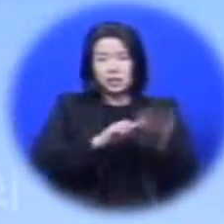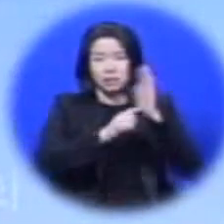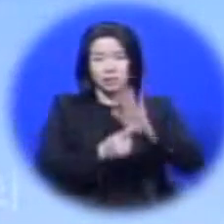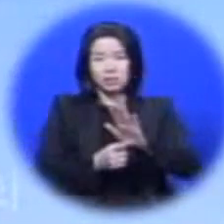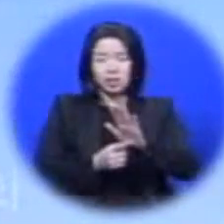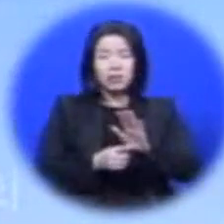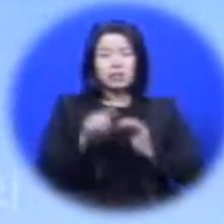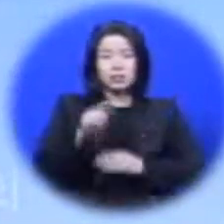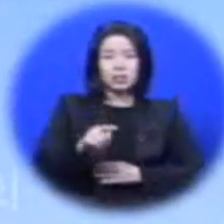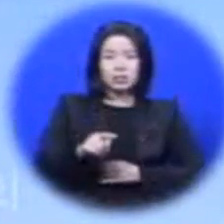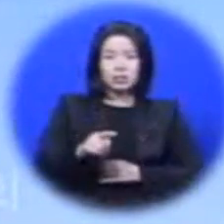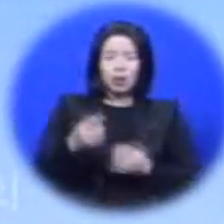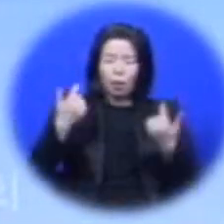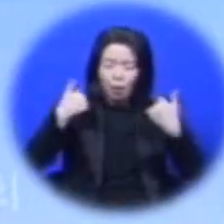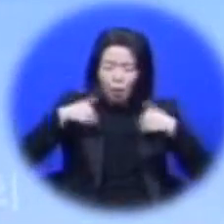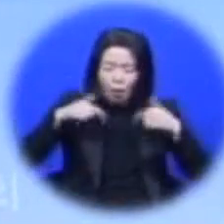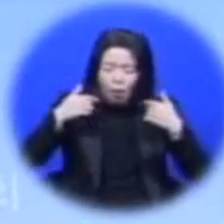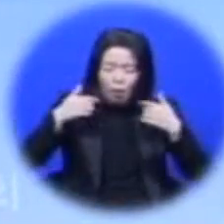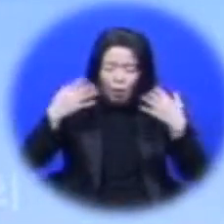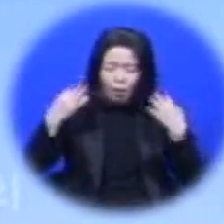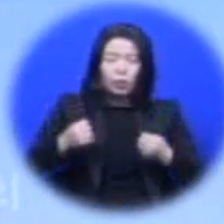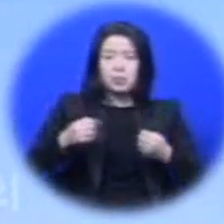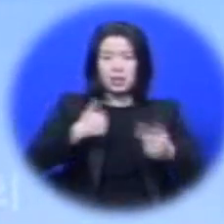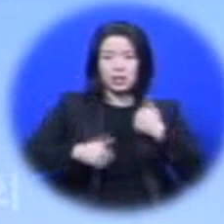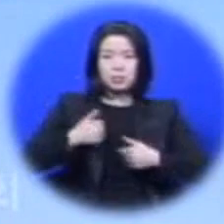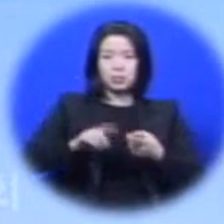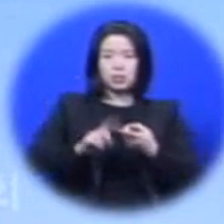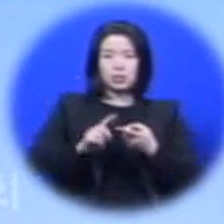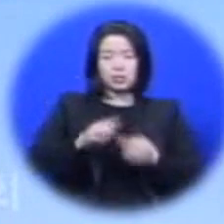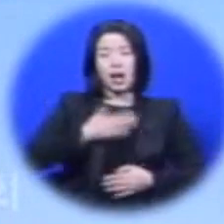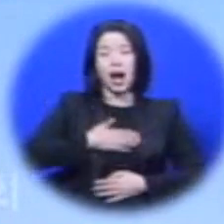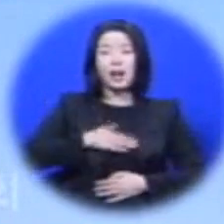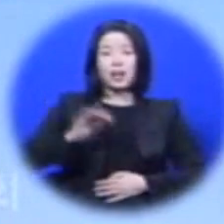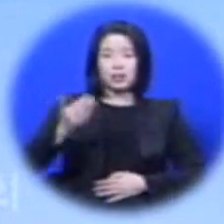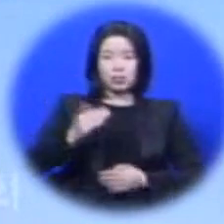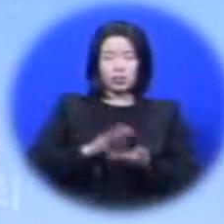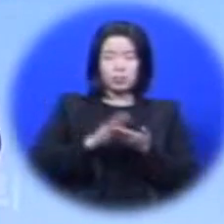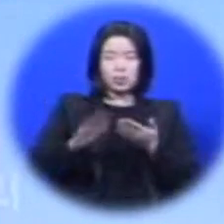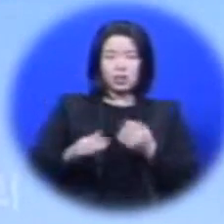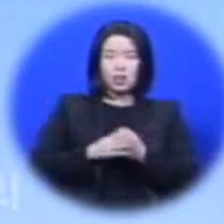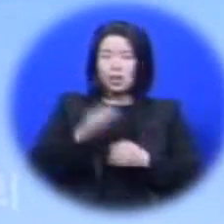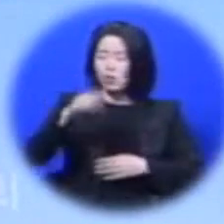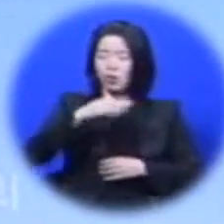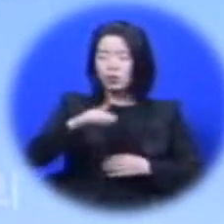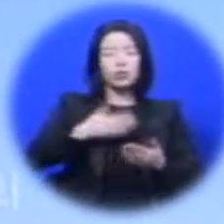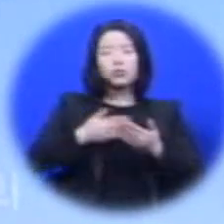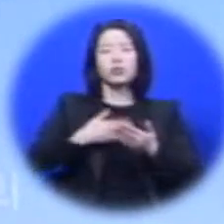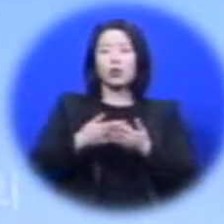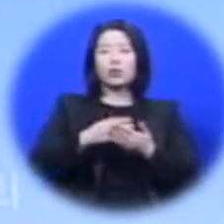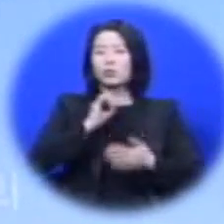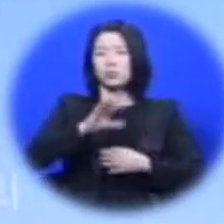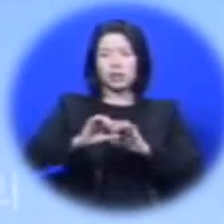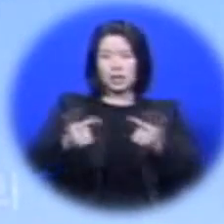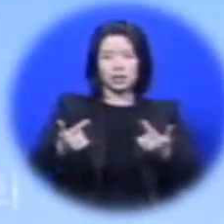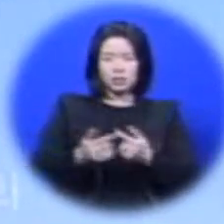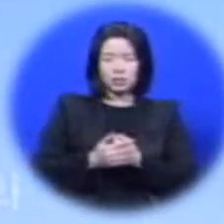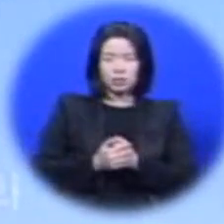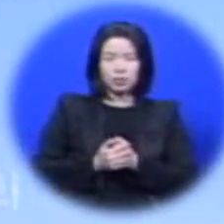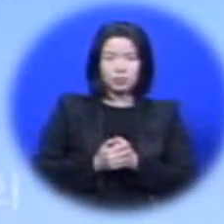드러내는 것은 얼마나 기쁜 일인지 알아야 합니다. 절대로 두려운 일만 아닙니다.